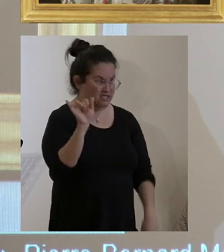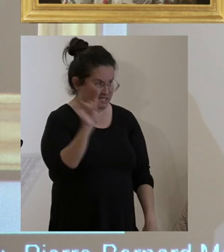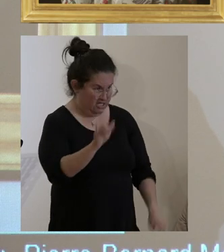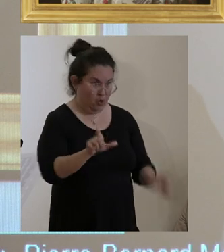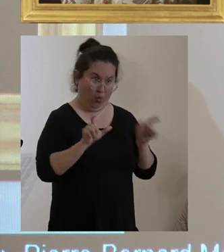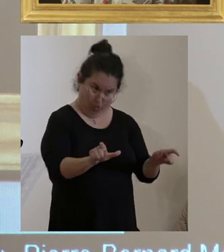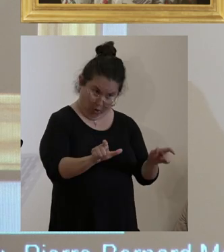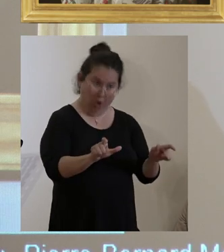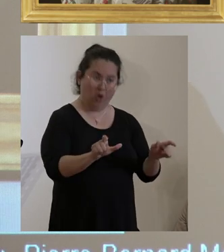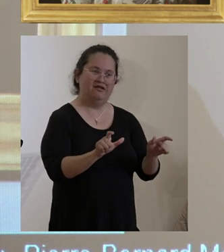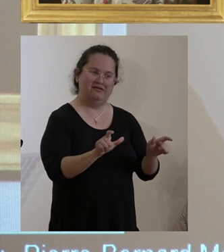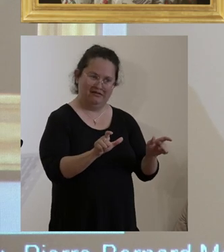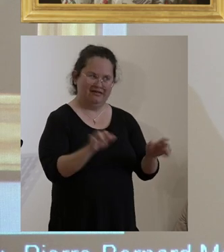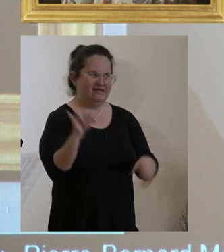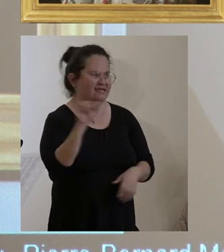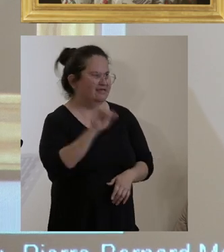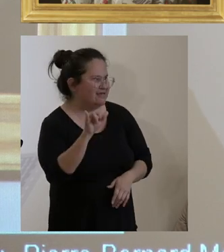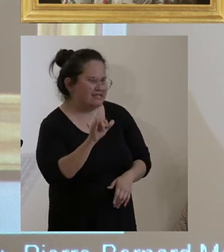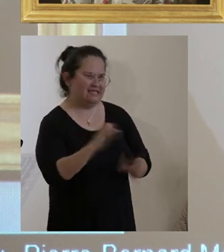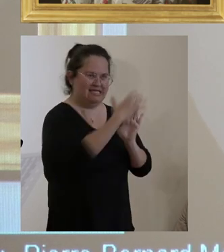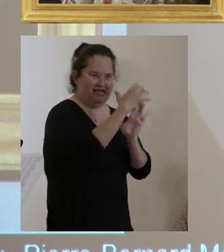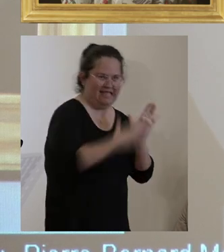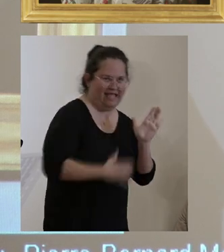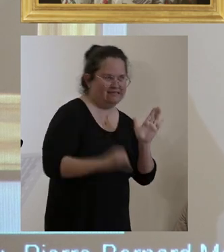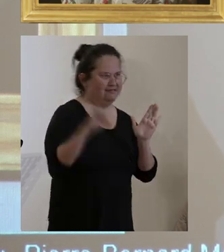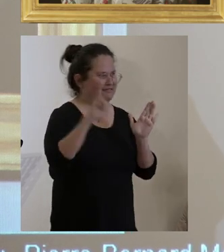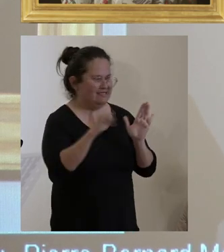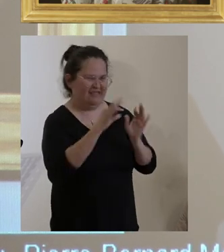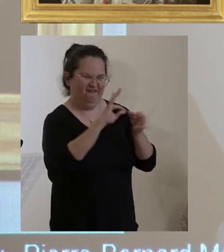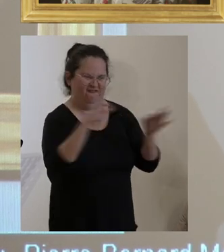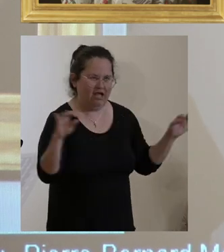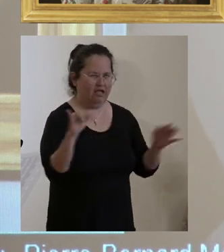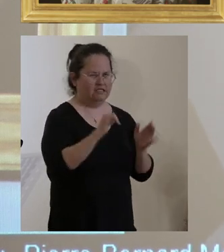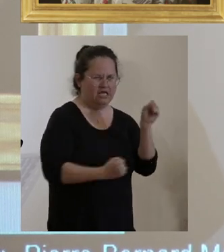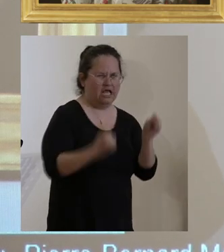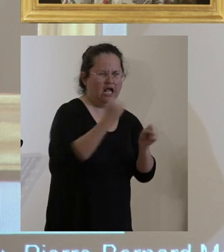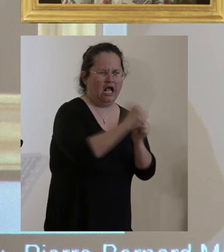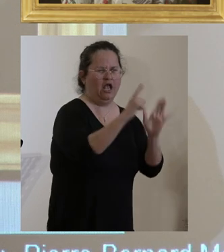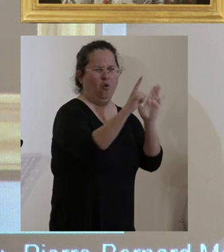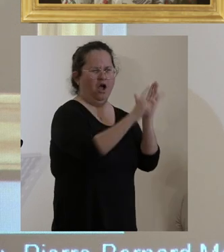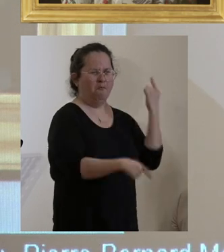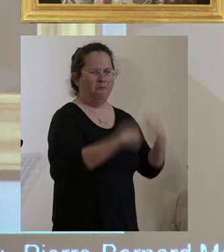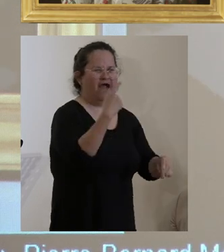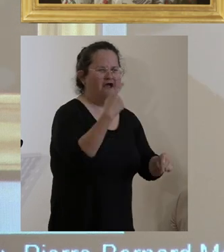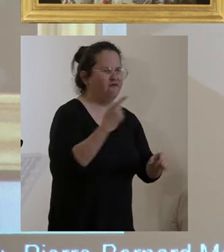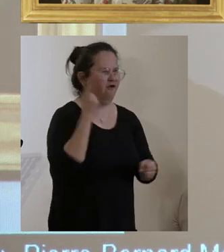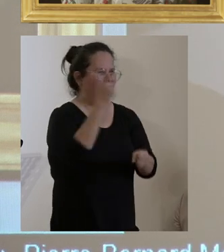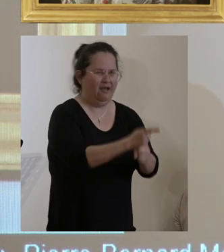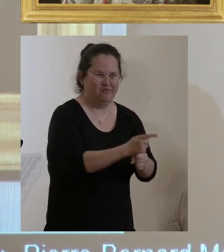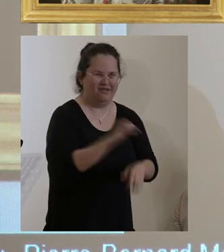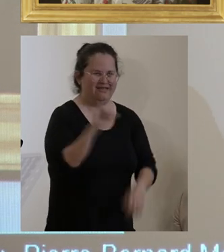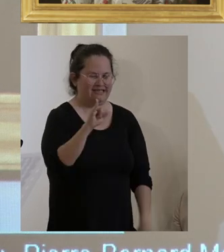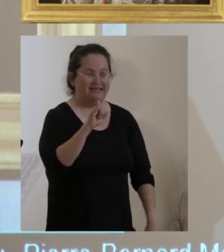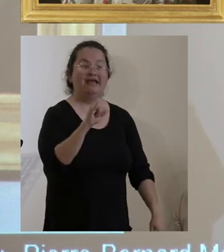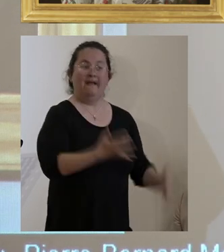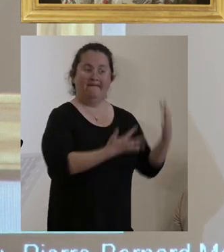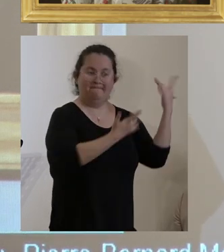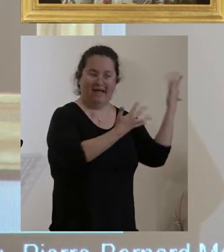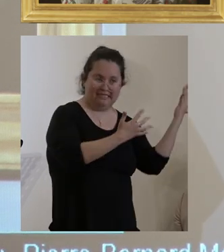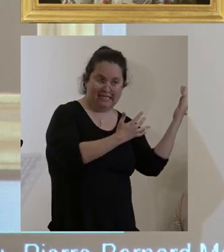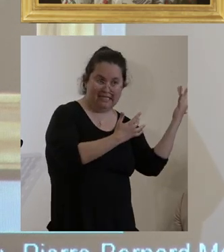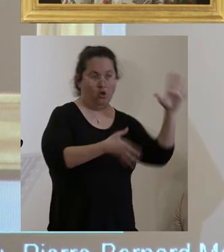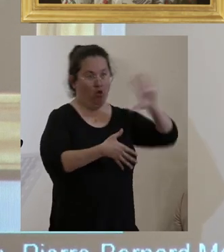contrôle, qui l'écrit, qui la met en mots, qui la met en loi, qui l'oblige. Et les femmes en Martinique, en Guadeloupe,